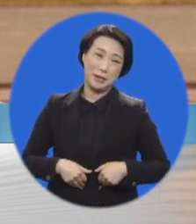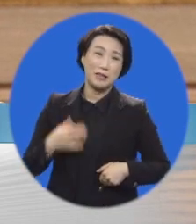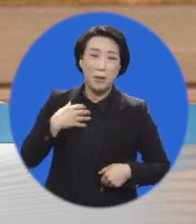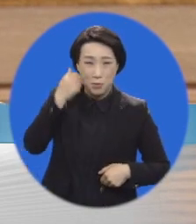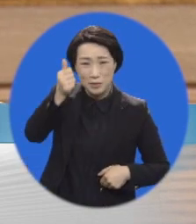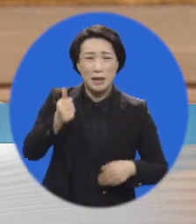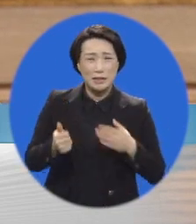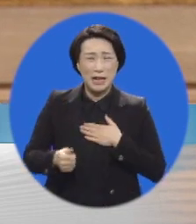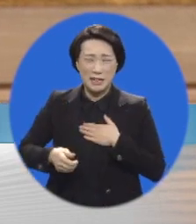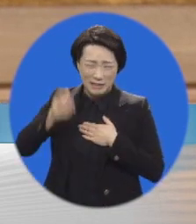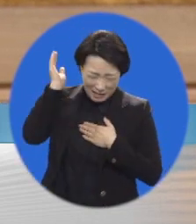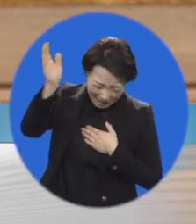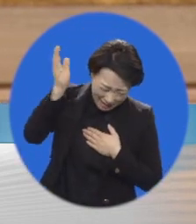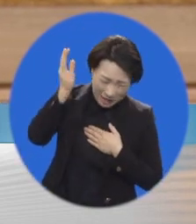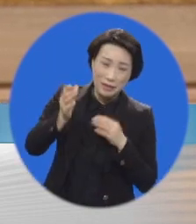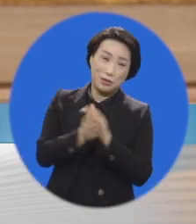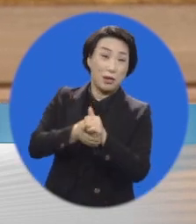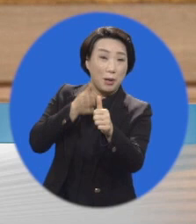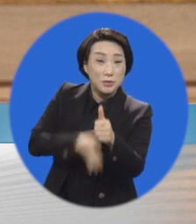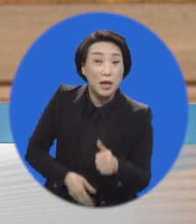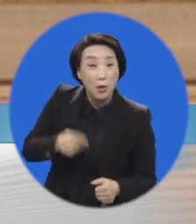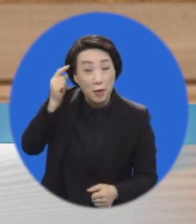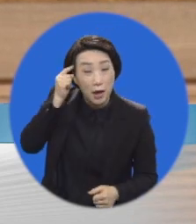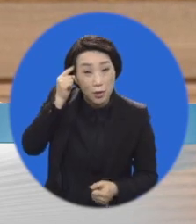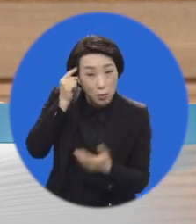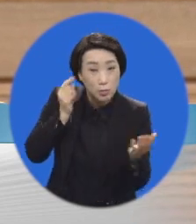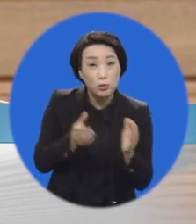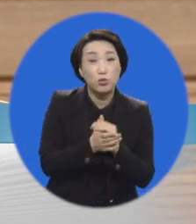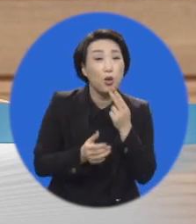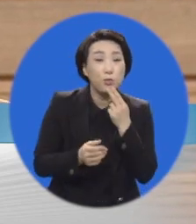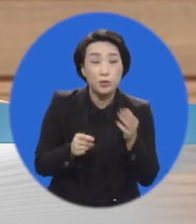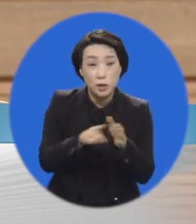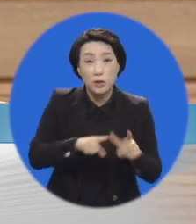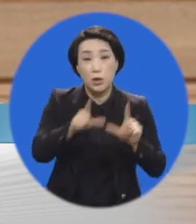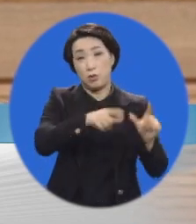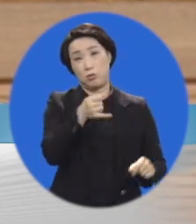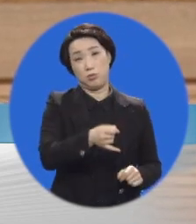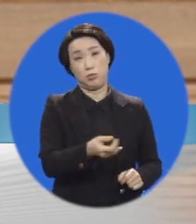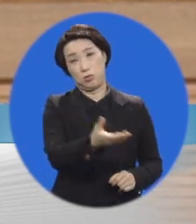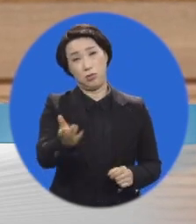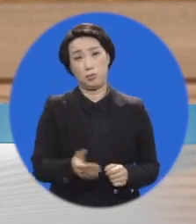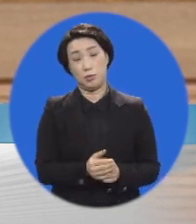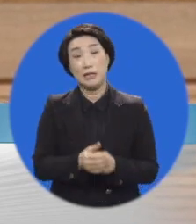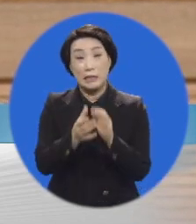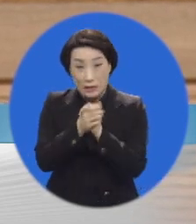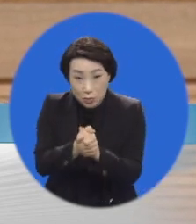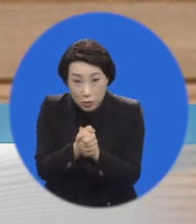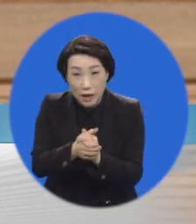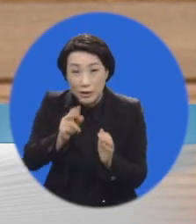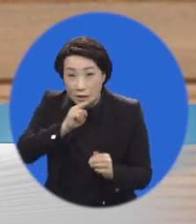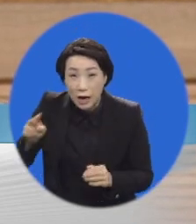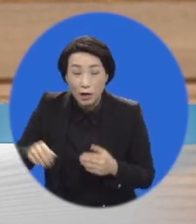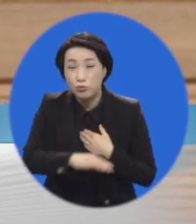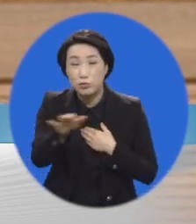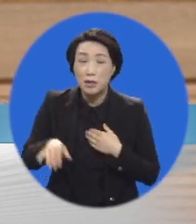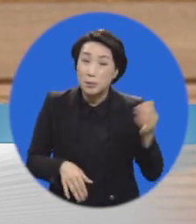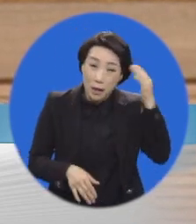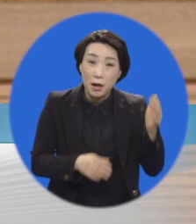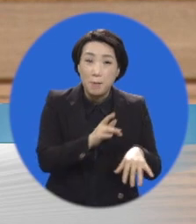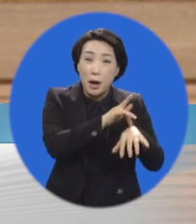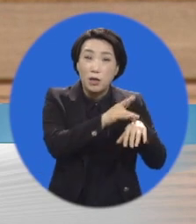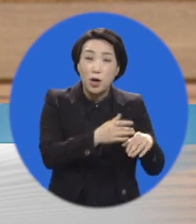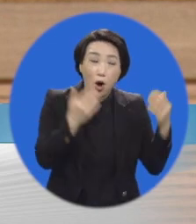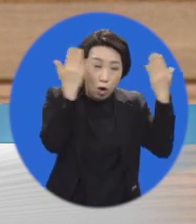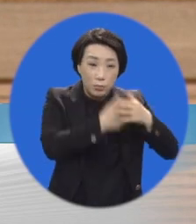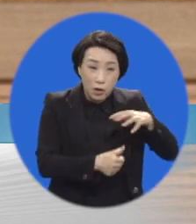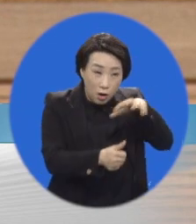입으로 이렇게 추천하는 것이 뭐냐? 기도 안 하면 신앙생활 자체가 안 되는 거야. 기도는 우리의 방해자인 마귀 어둠의